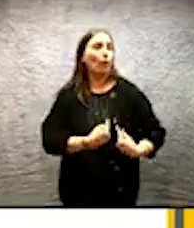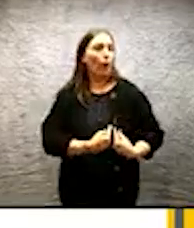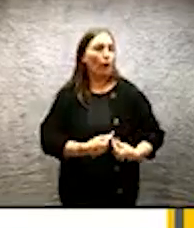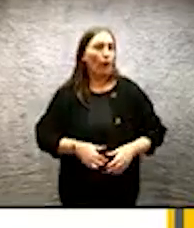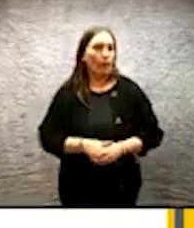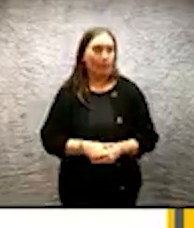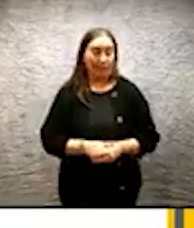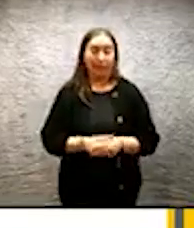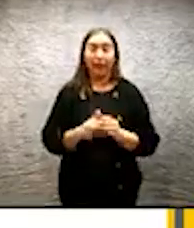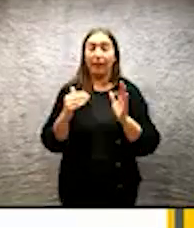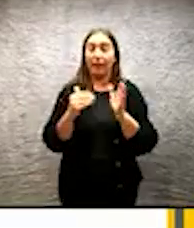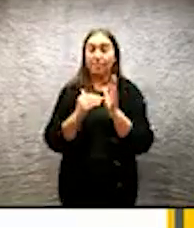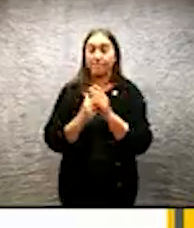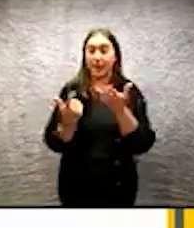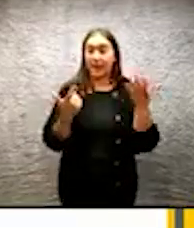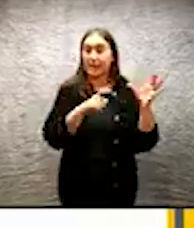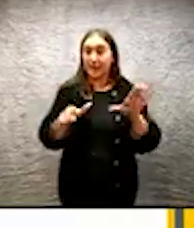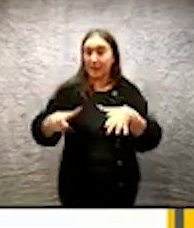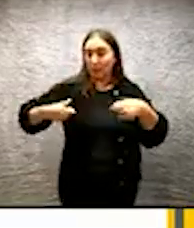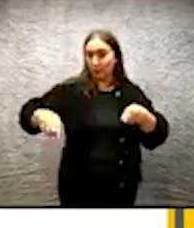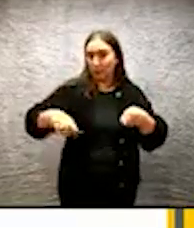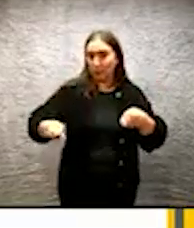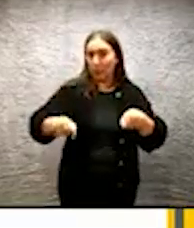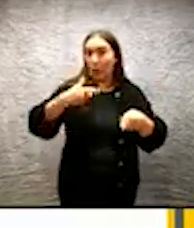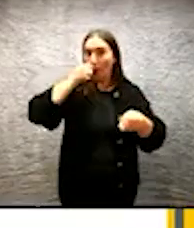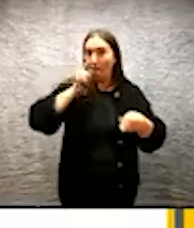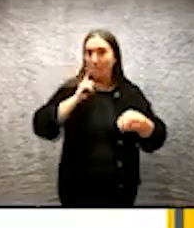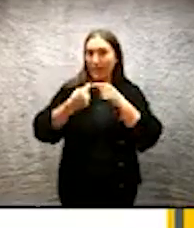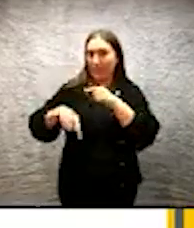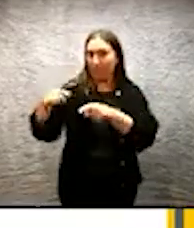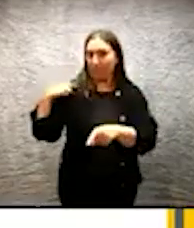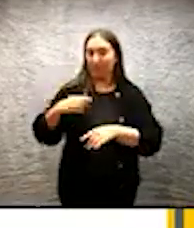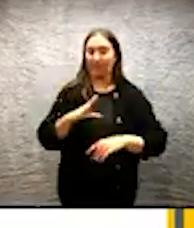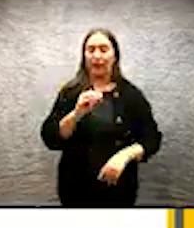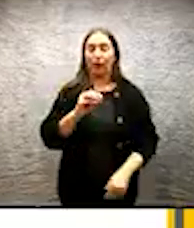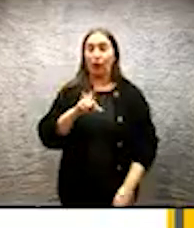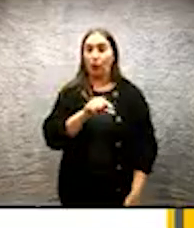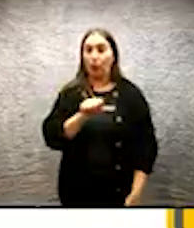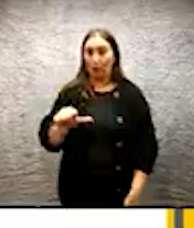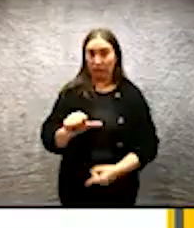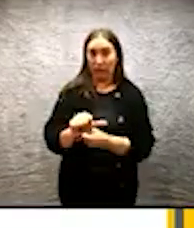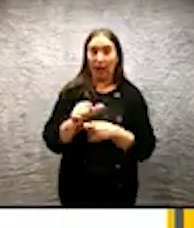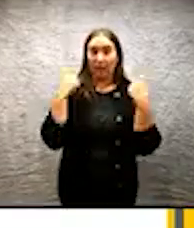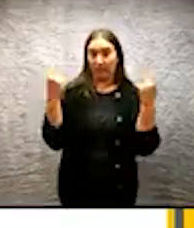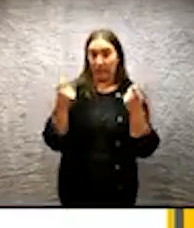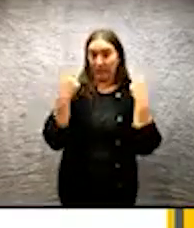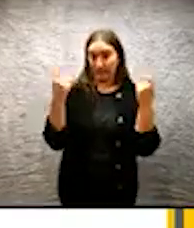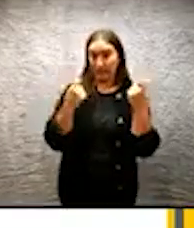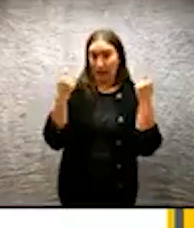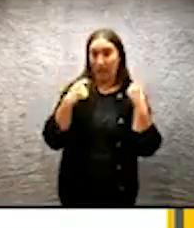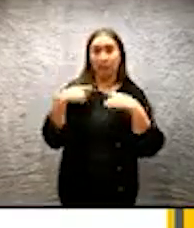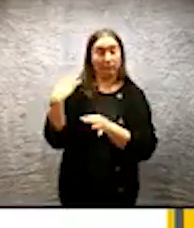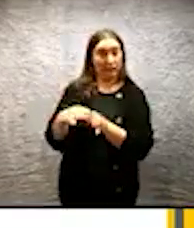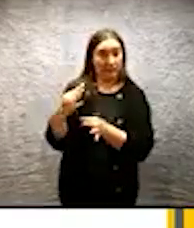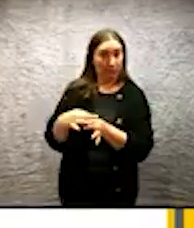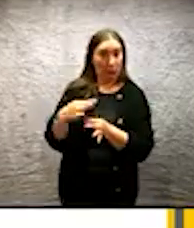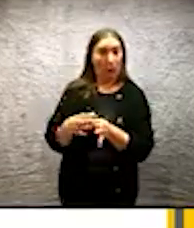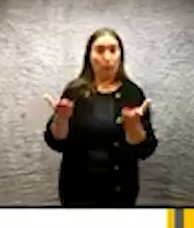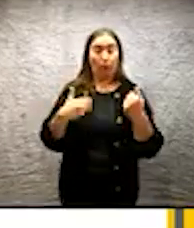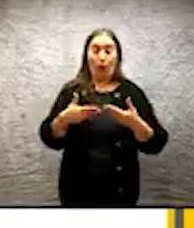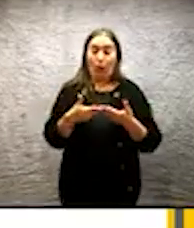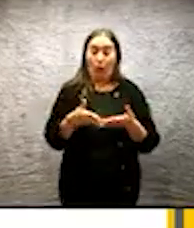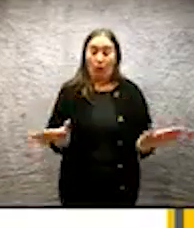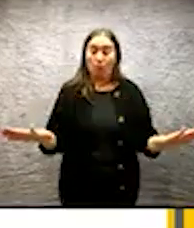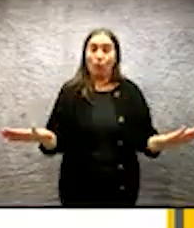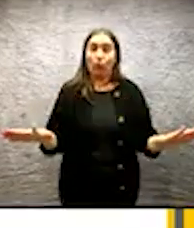Un rassemblement de 1700 scouts en mai, le CODA Festival en septembre, les journées portes ouvertes à l'aérodrome,